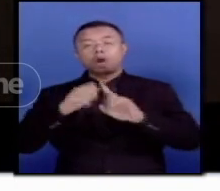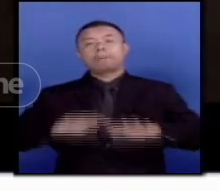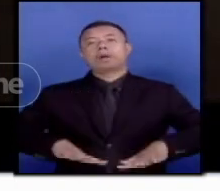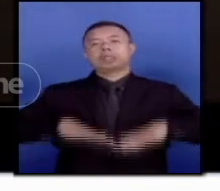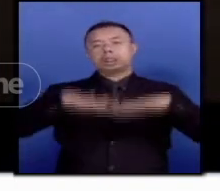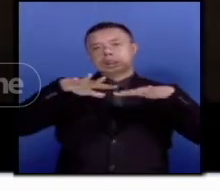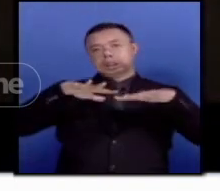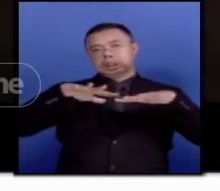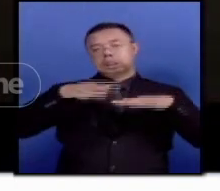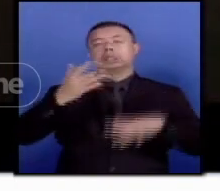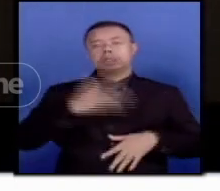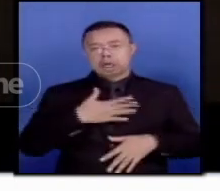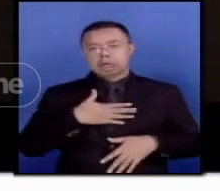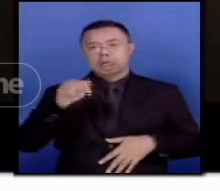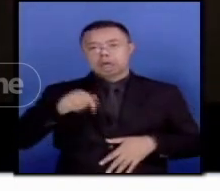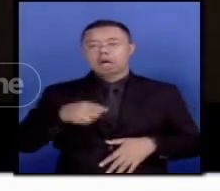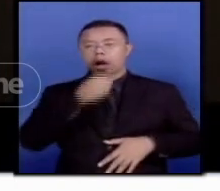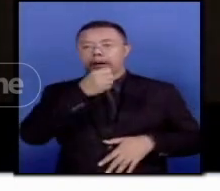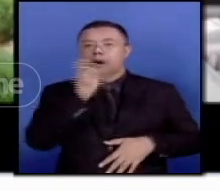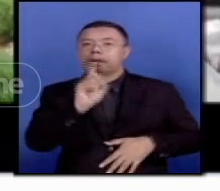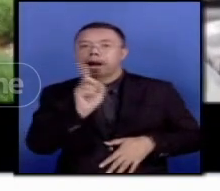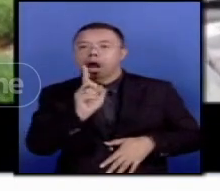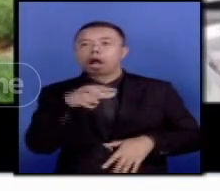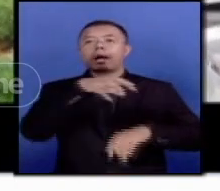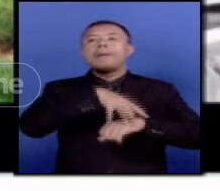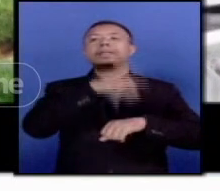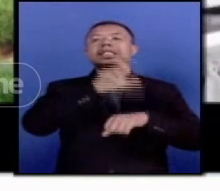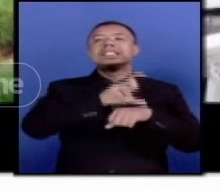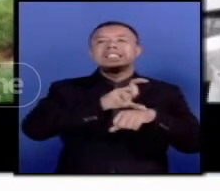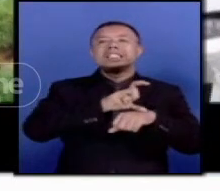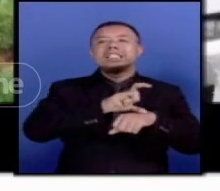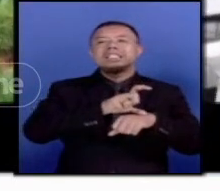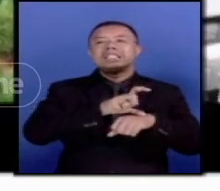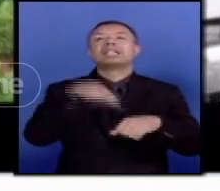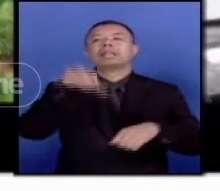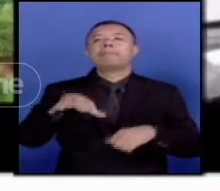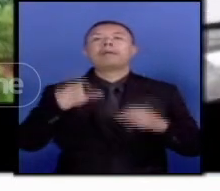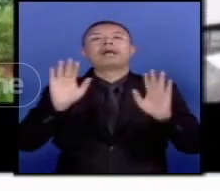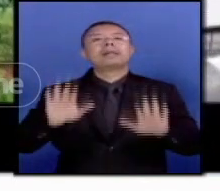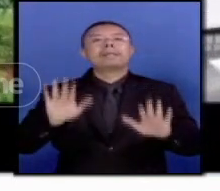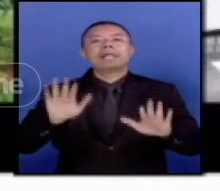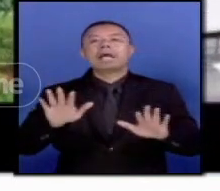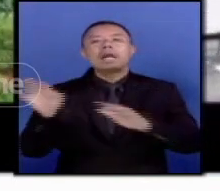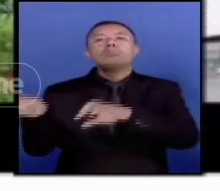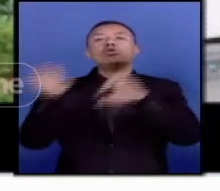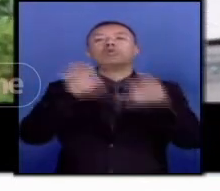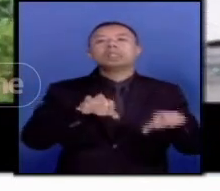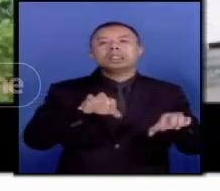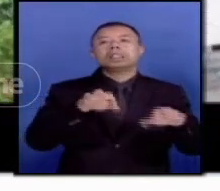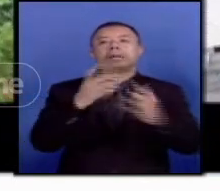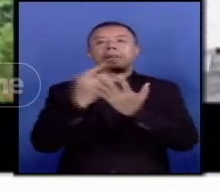di tempat saya mendapatkan ini merupakan sebuah masjid yang dijadikan tempat darurat untuk pengungsian warga karena memang di